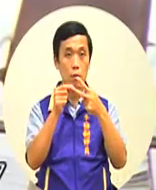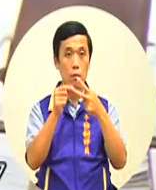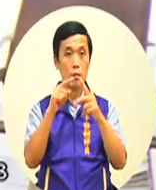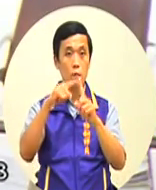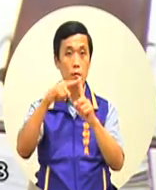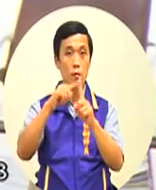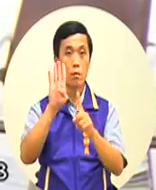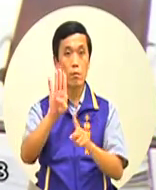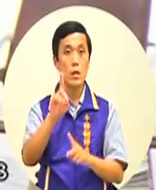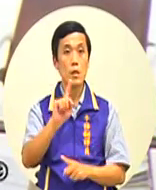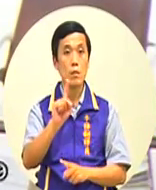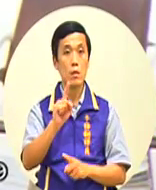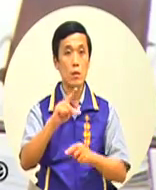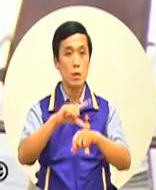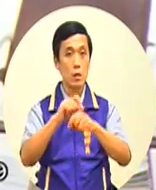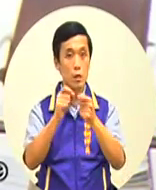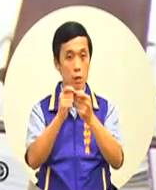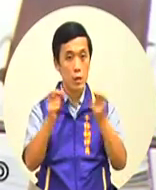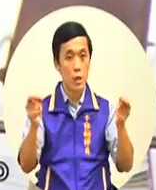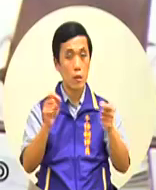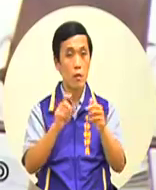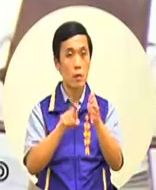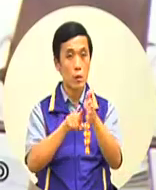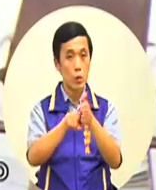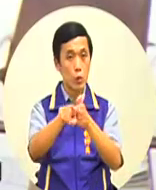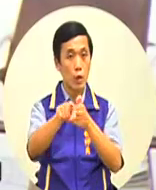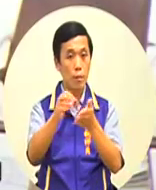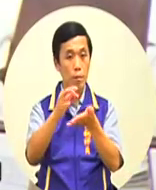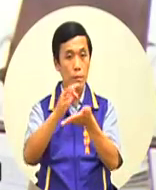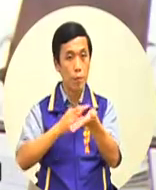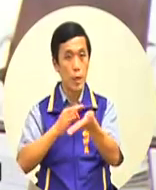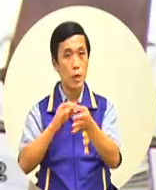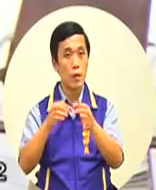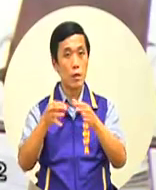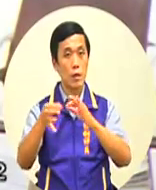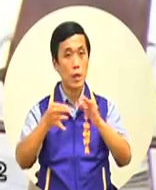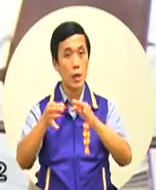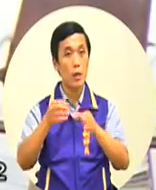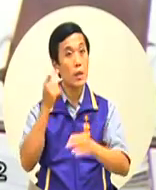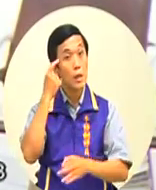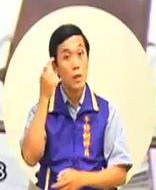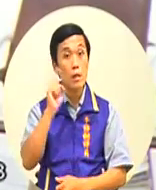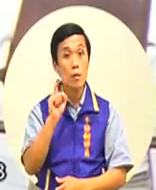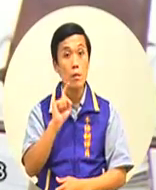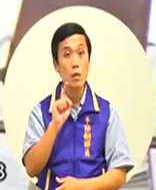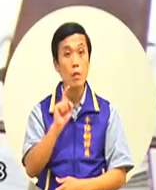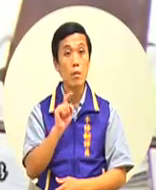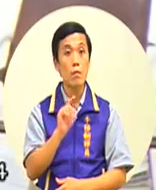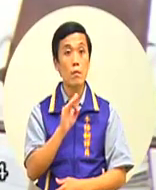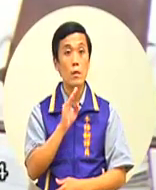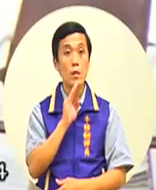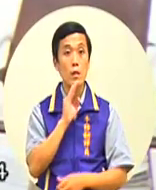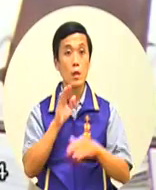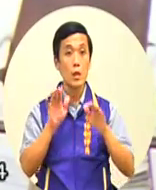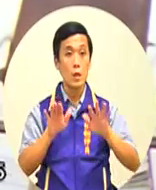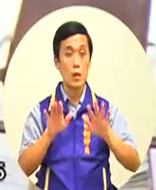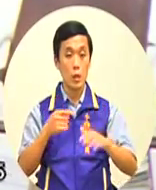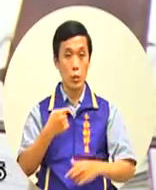是长照的专卖店专卖店，当然它就是属于说它 那今天本